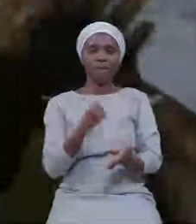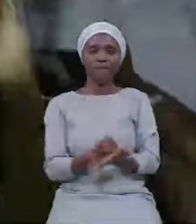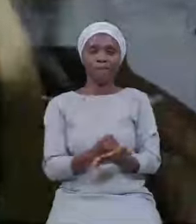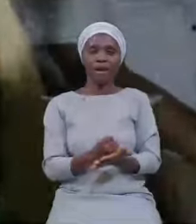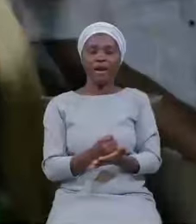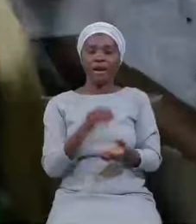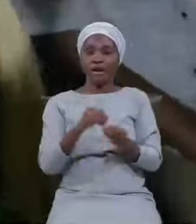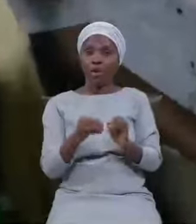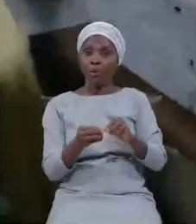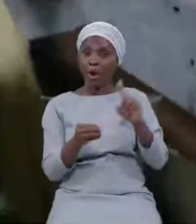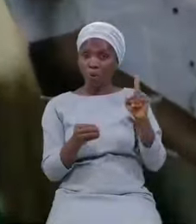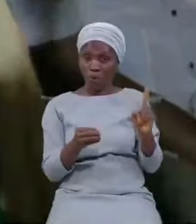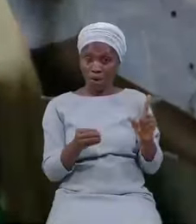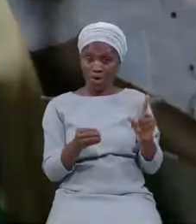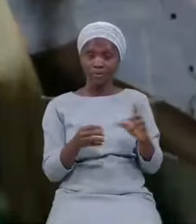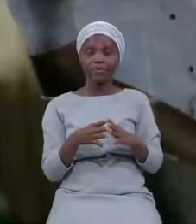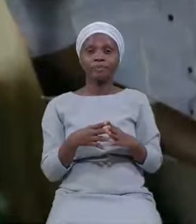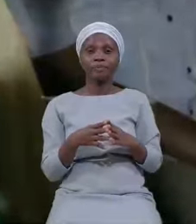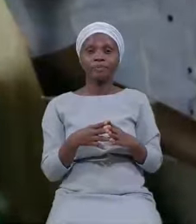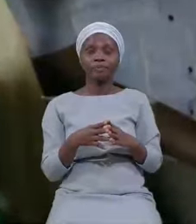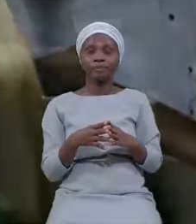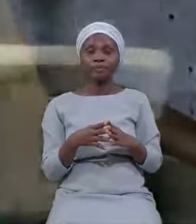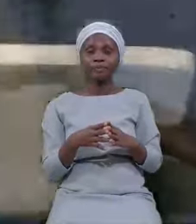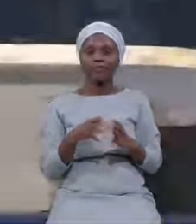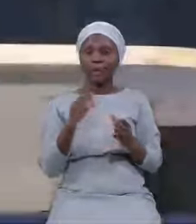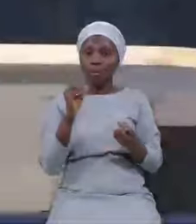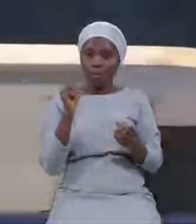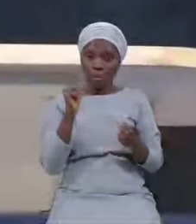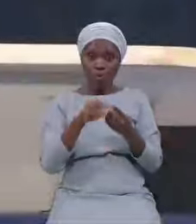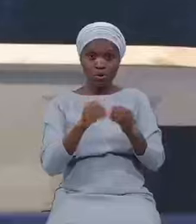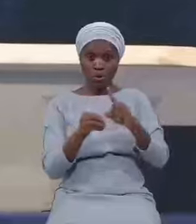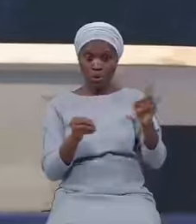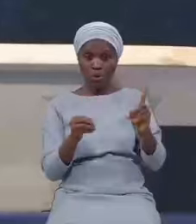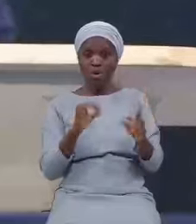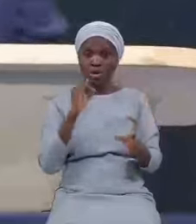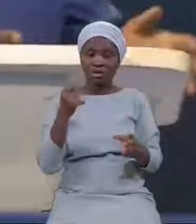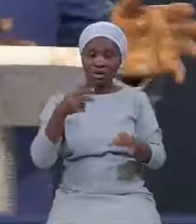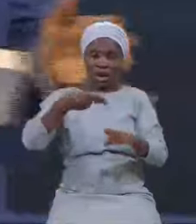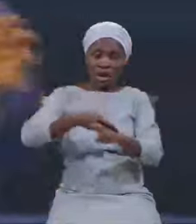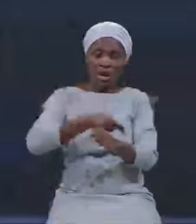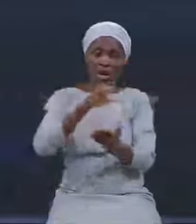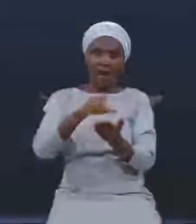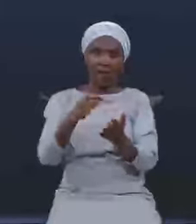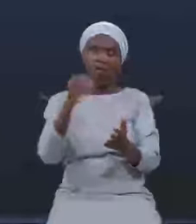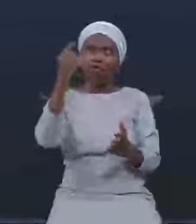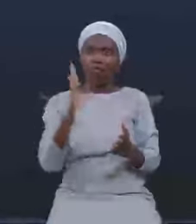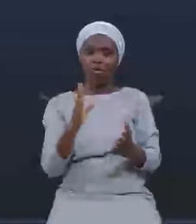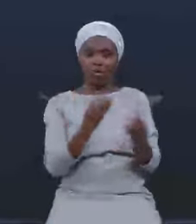Premier point donc, l'agneau de Dieu sacrifié pour nos péchés.